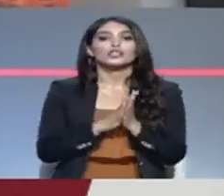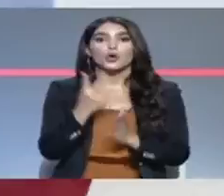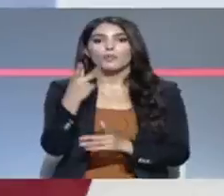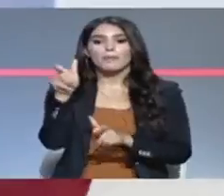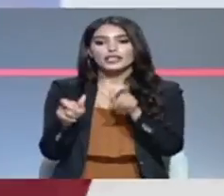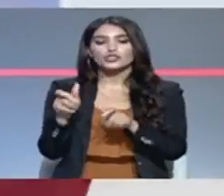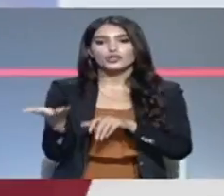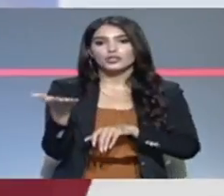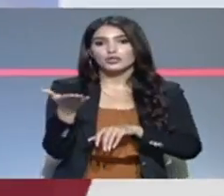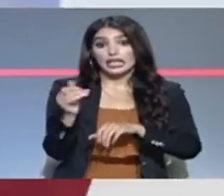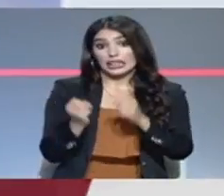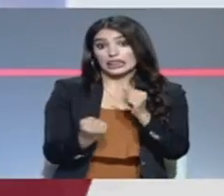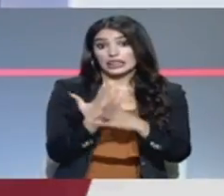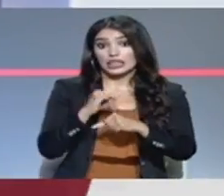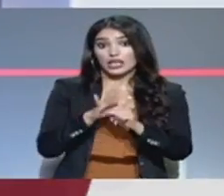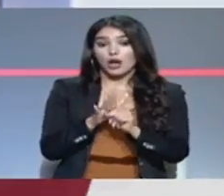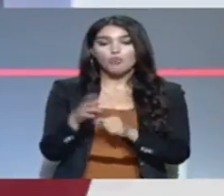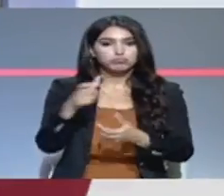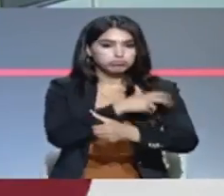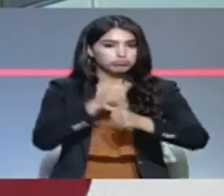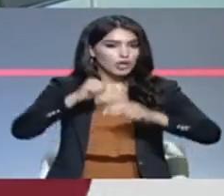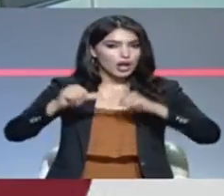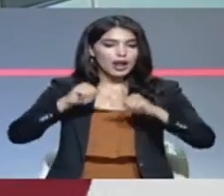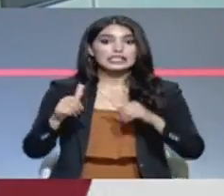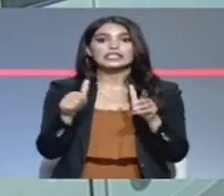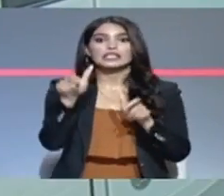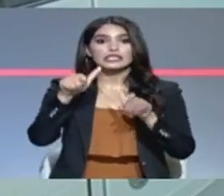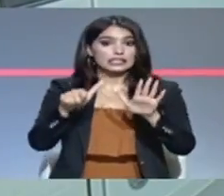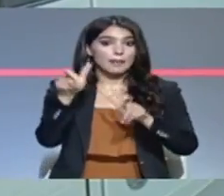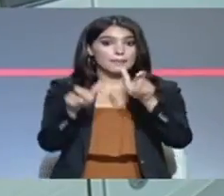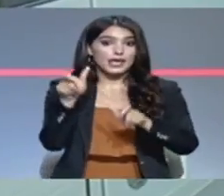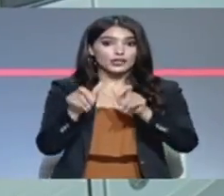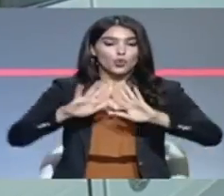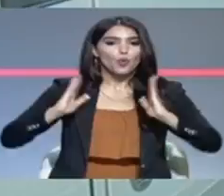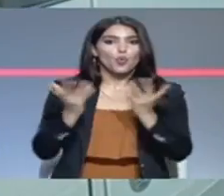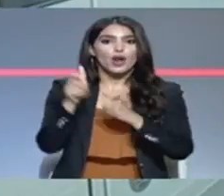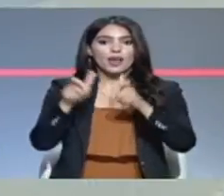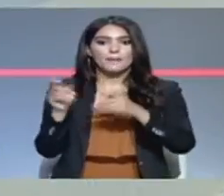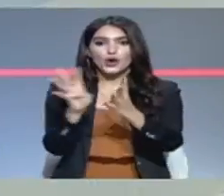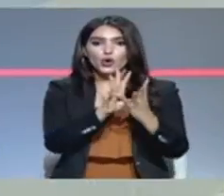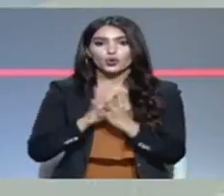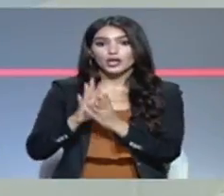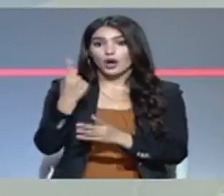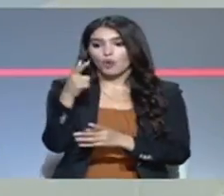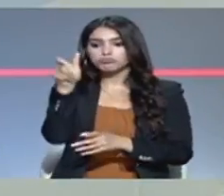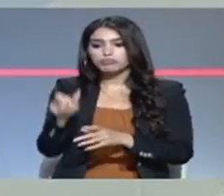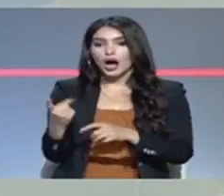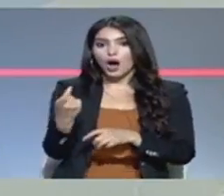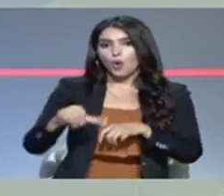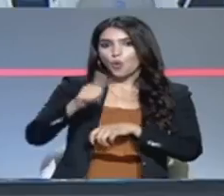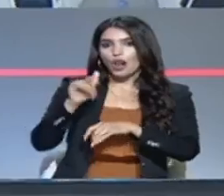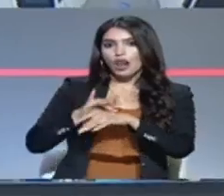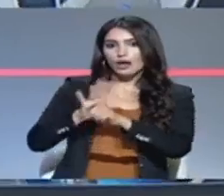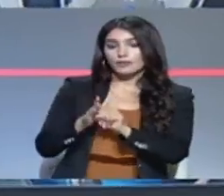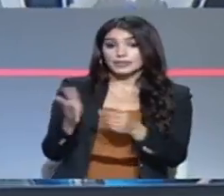ثانية بالفيروس إثر إجراء تحاليل مخبرية لست حالات من جملة المخالطين للحالة الأولى المصابة، في